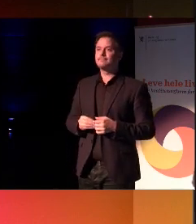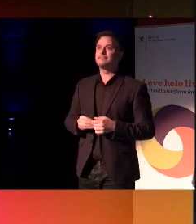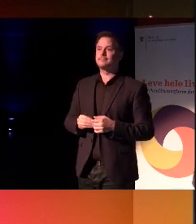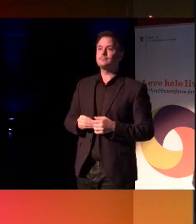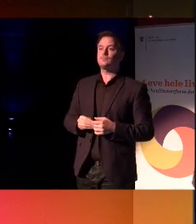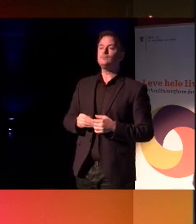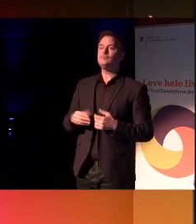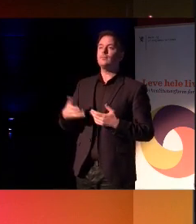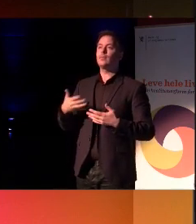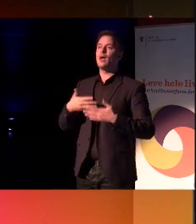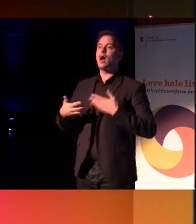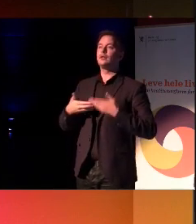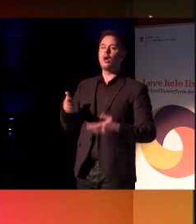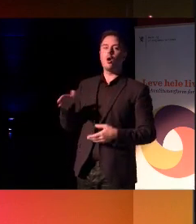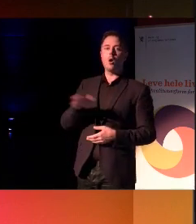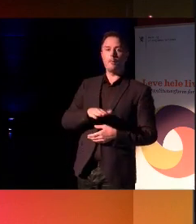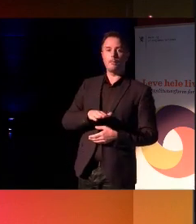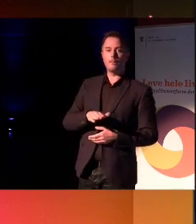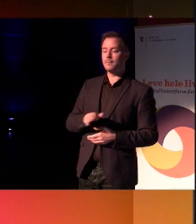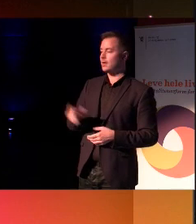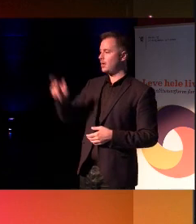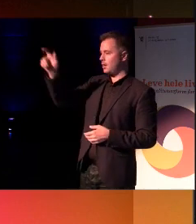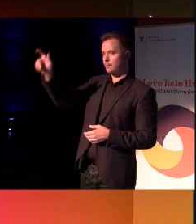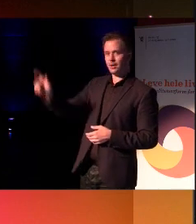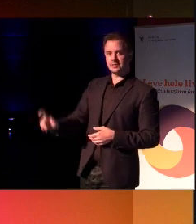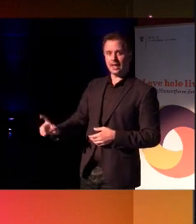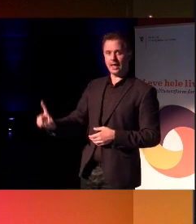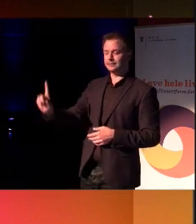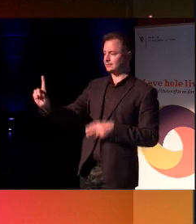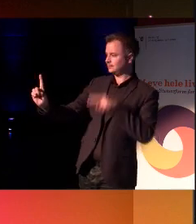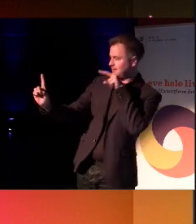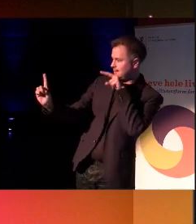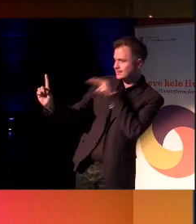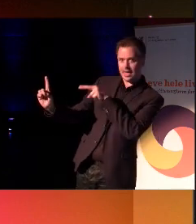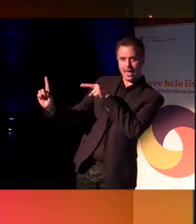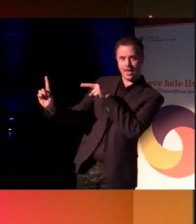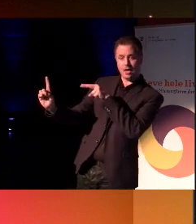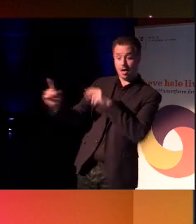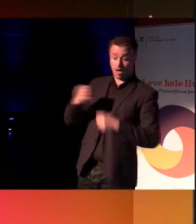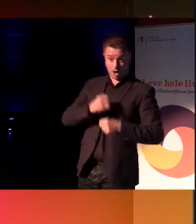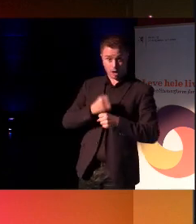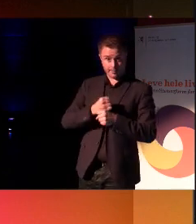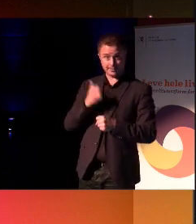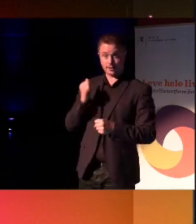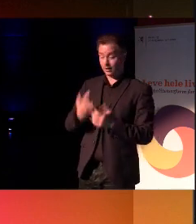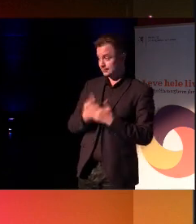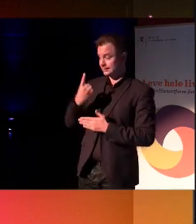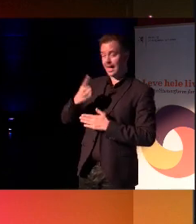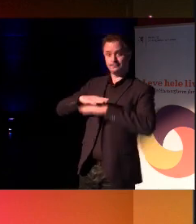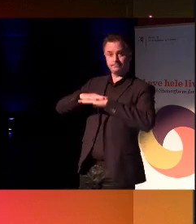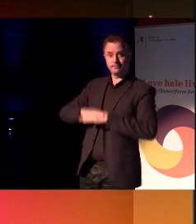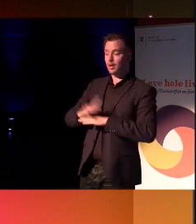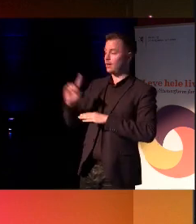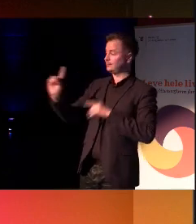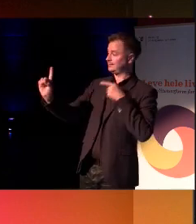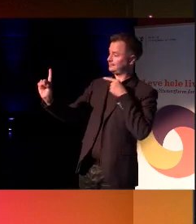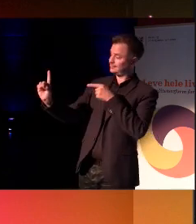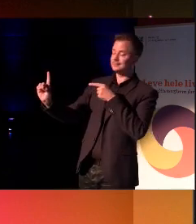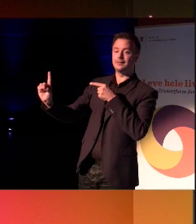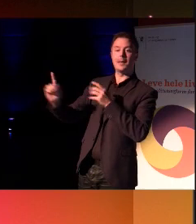det handler om å se pasienten arbeide på deres premisser og sette det inn i system.